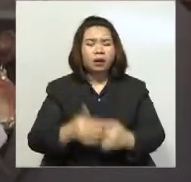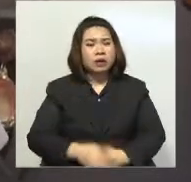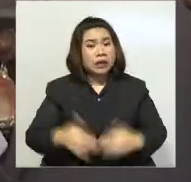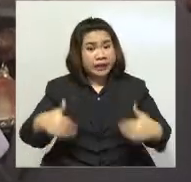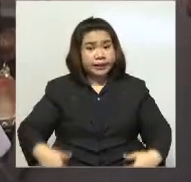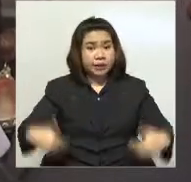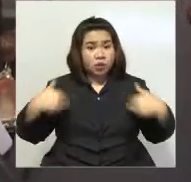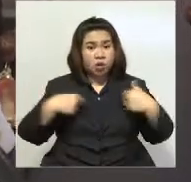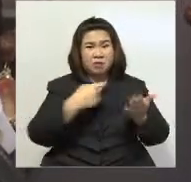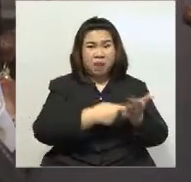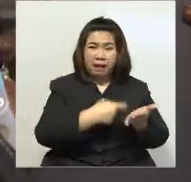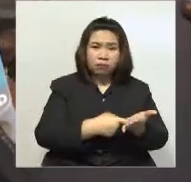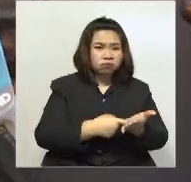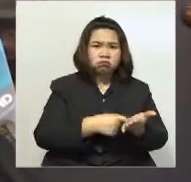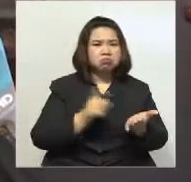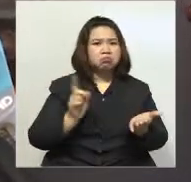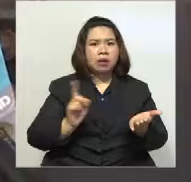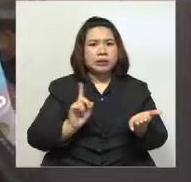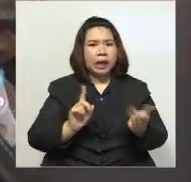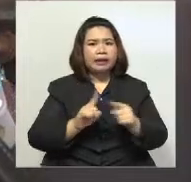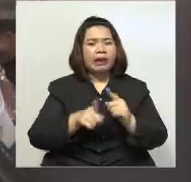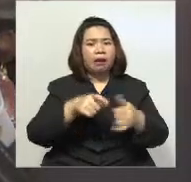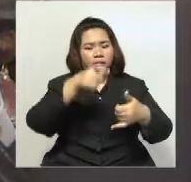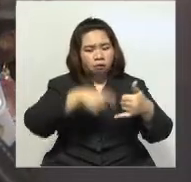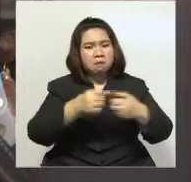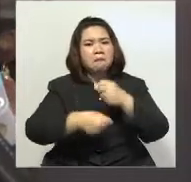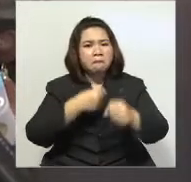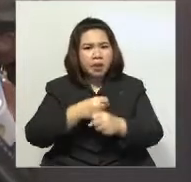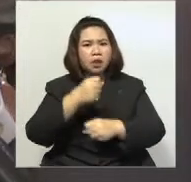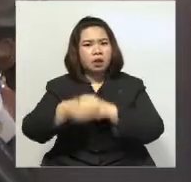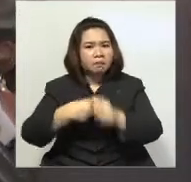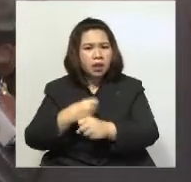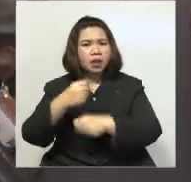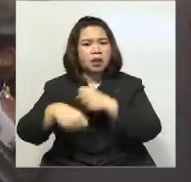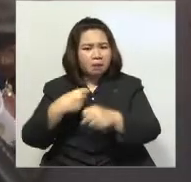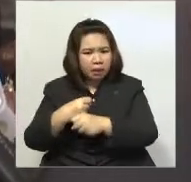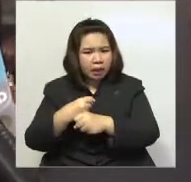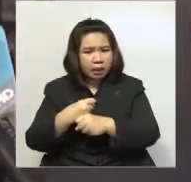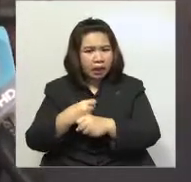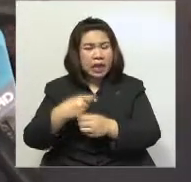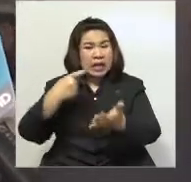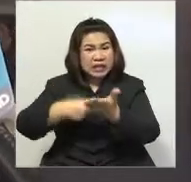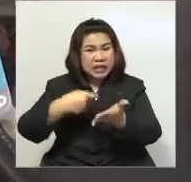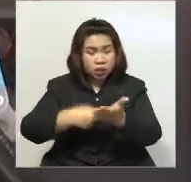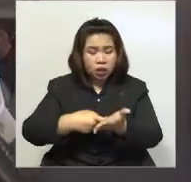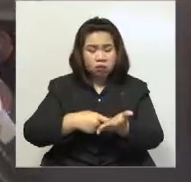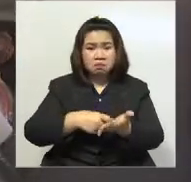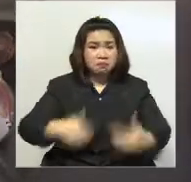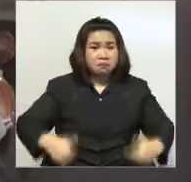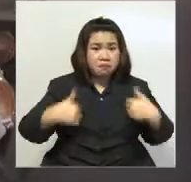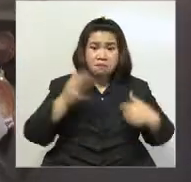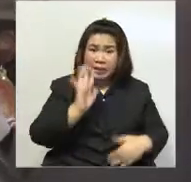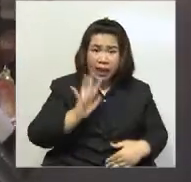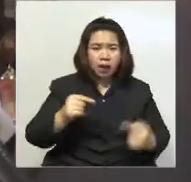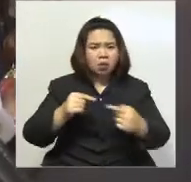นว่ากลายเป็นไปประกันเป็นรายปี ประกันอุบัติเหตุ แล้วคล้ายๆกินเปล่า